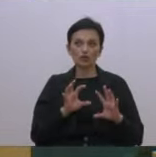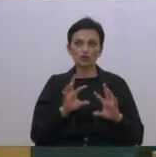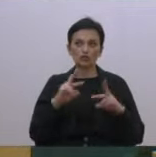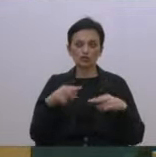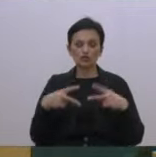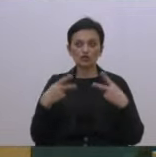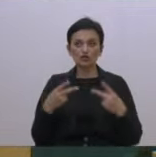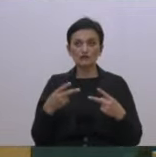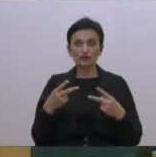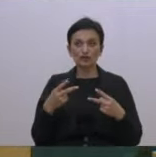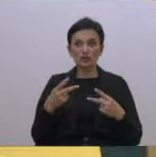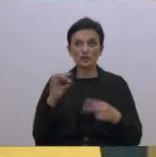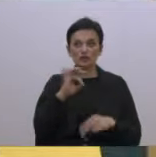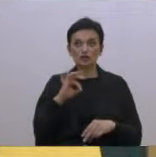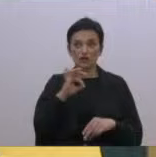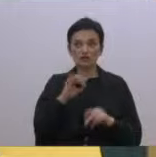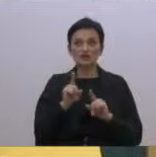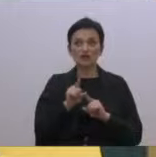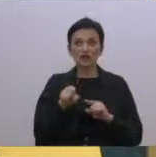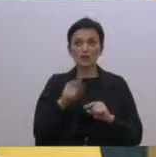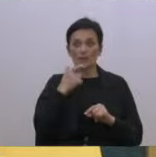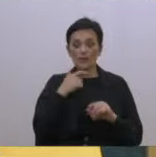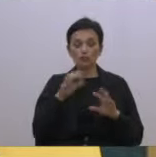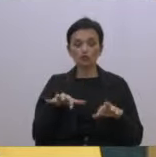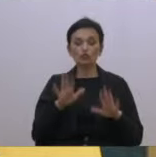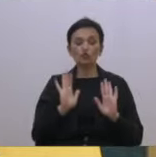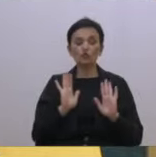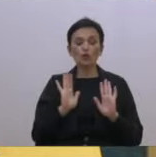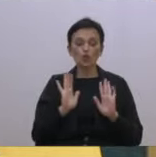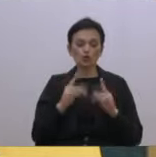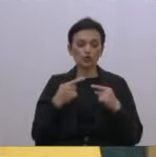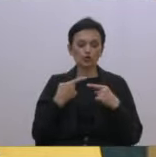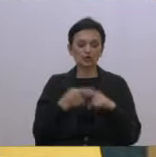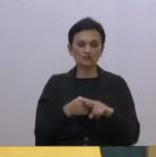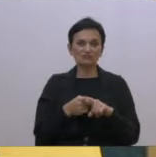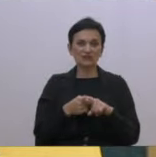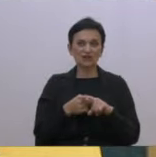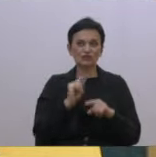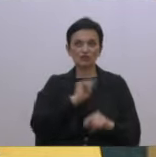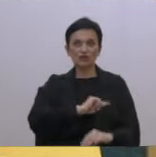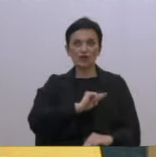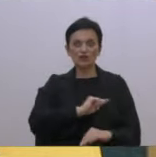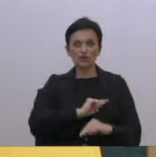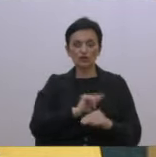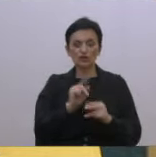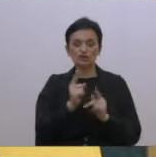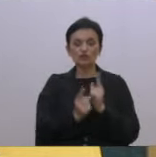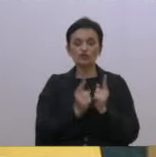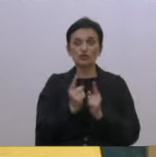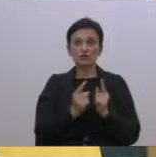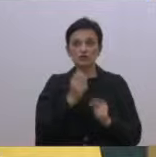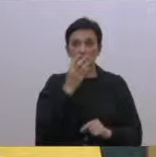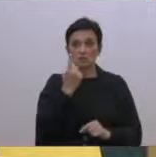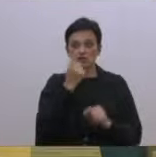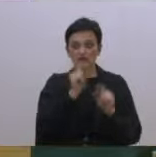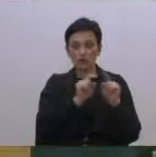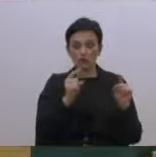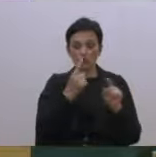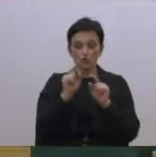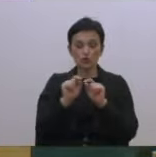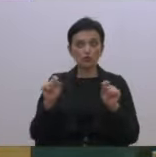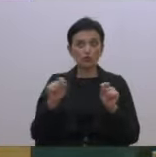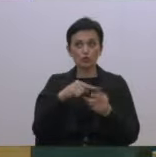ცვლილების შეტანის შესახებ. აქაც ბატონო თავმჯდომარე მხოლოდ ტექნიკური ხასიათის შესწორებებია. ნო, პირველ მოხრის პირველ პუნქტთან